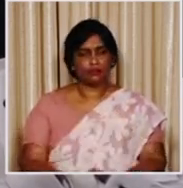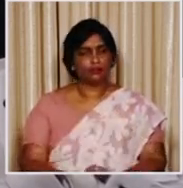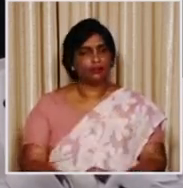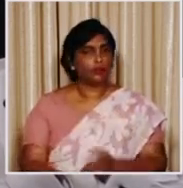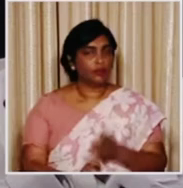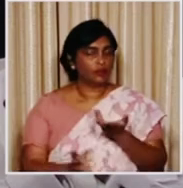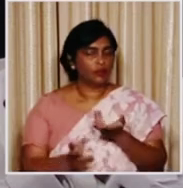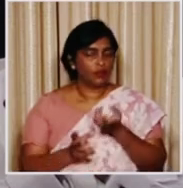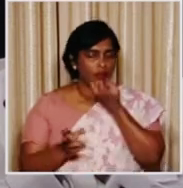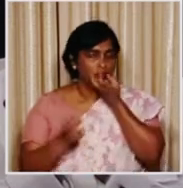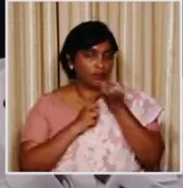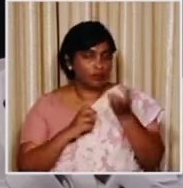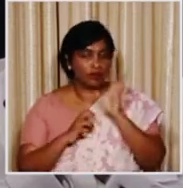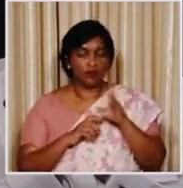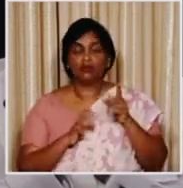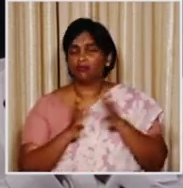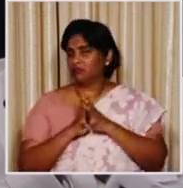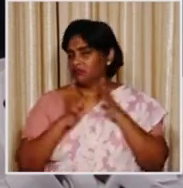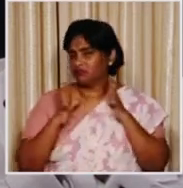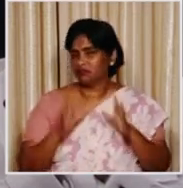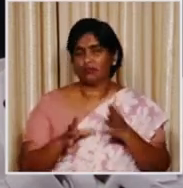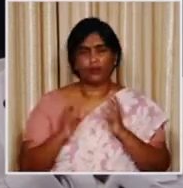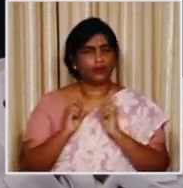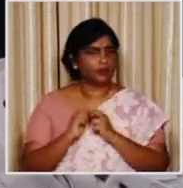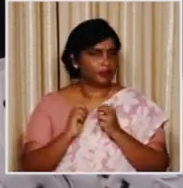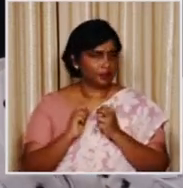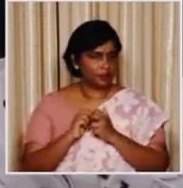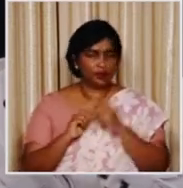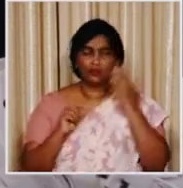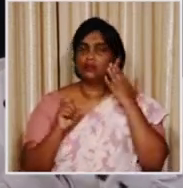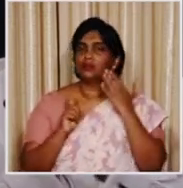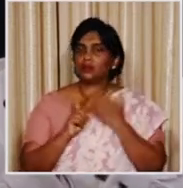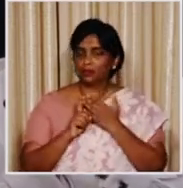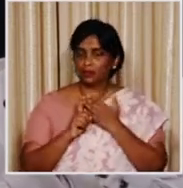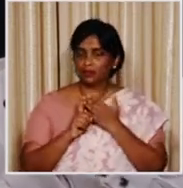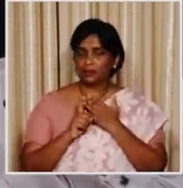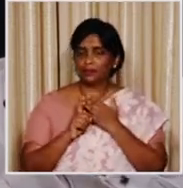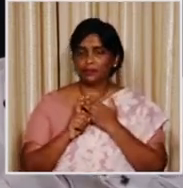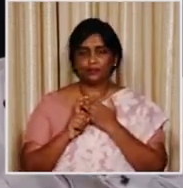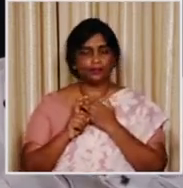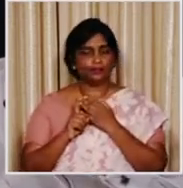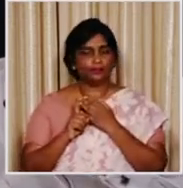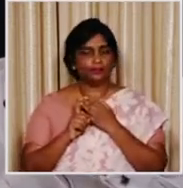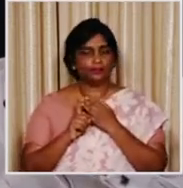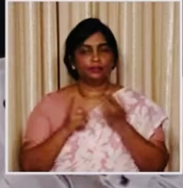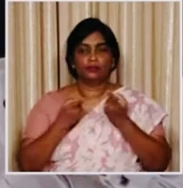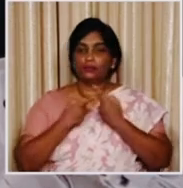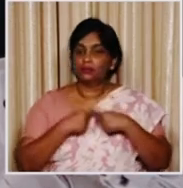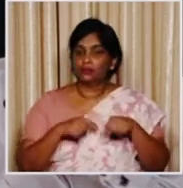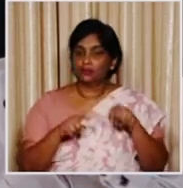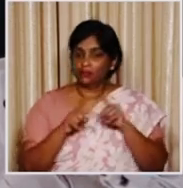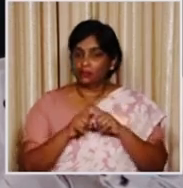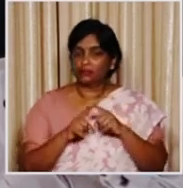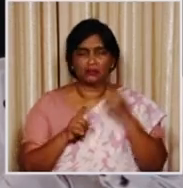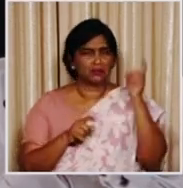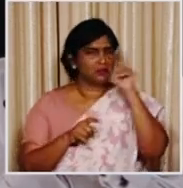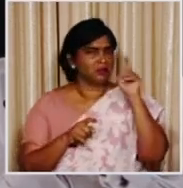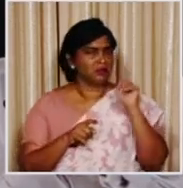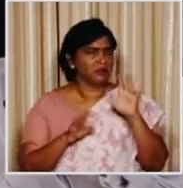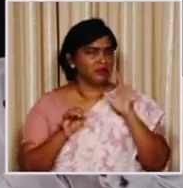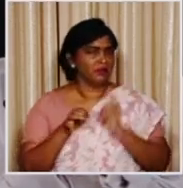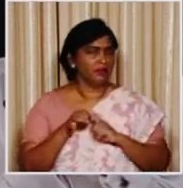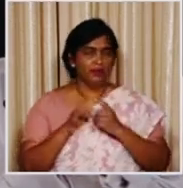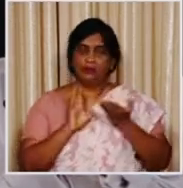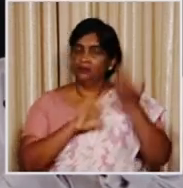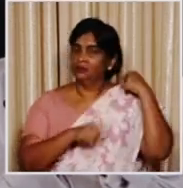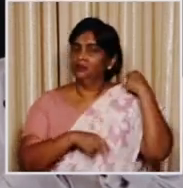පහර දීමක් නැත්තම් විශාල ව්‍යසනයක් පිළිබඳව කාටත් ප්‍රහේලිකාවක් තිබුණා ඒ